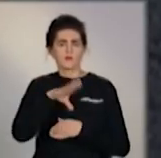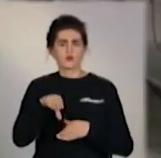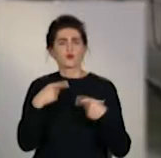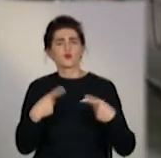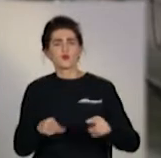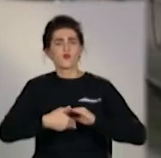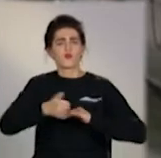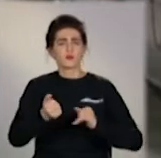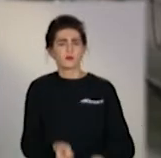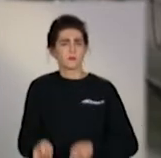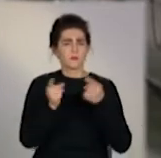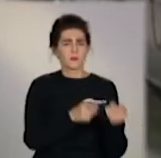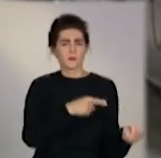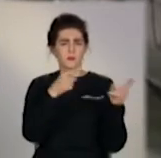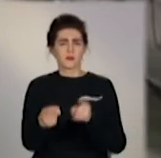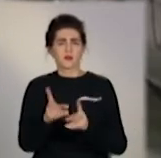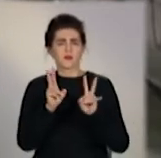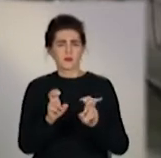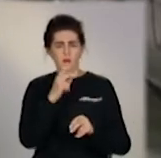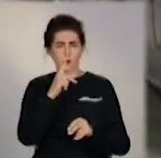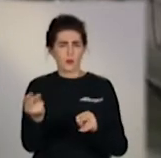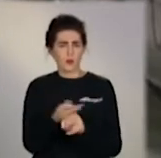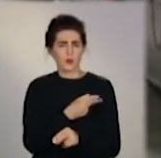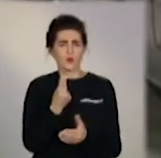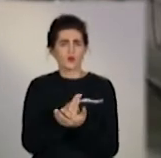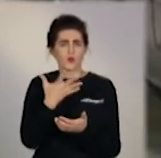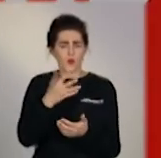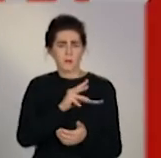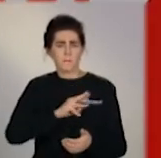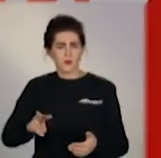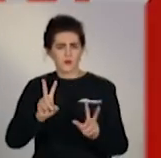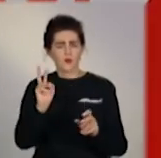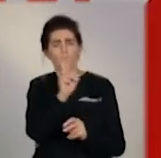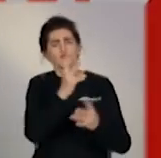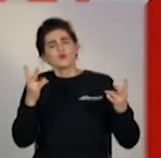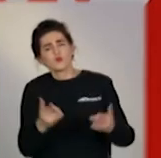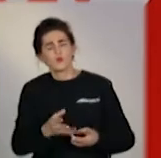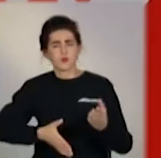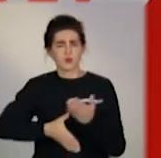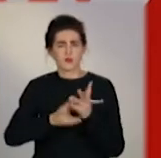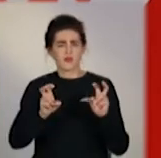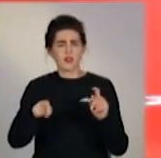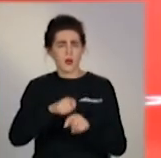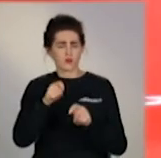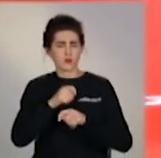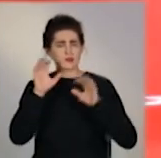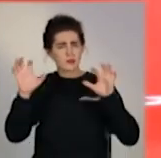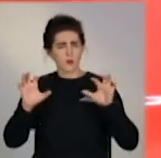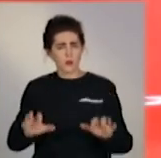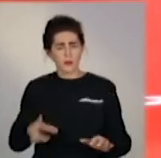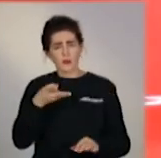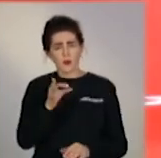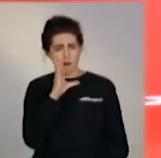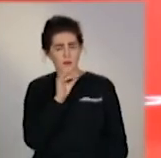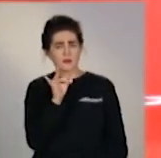одного виклику на інший призводить до втрати дорогоцінних хвилин, які вкрай необхідні постраждалим. Ви не тільки порушуєте закон, але й, можливо,